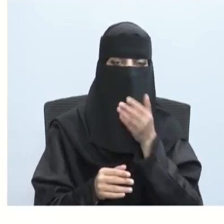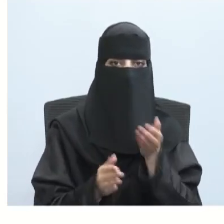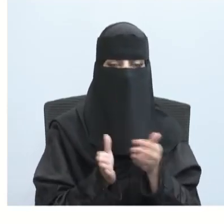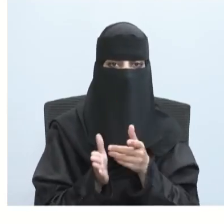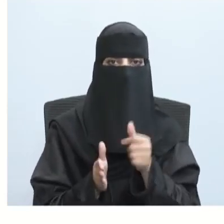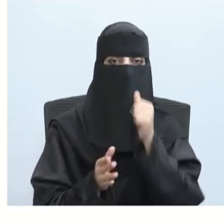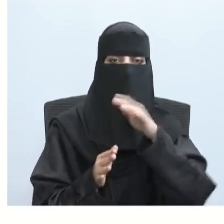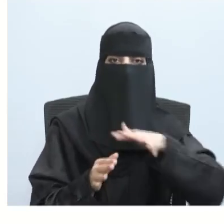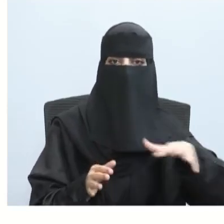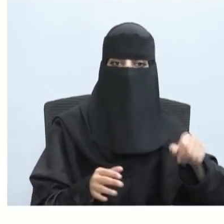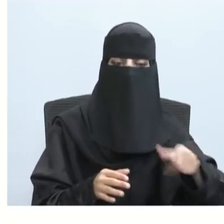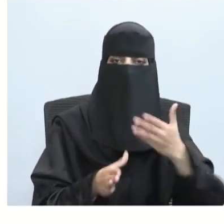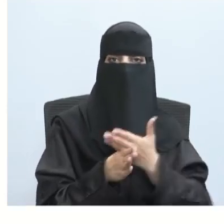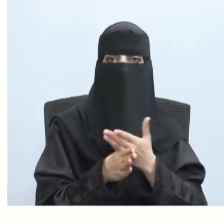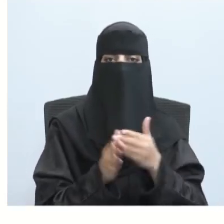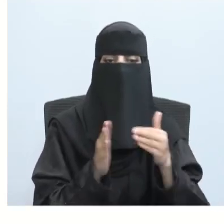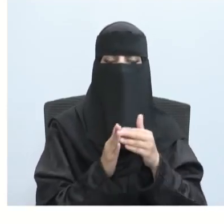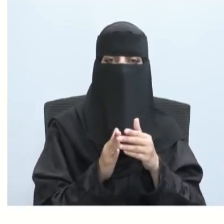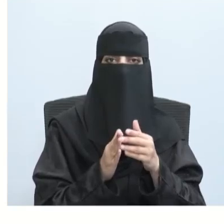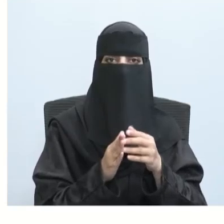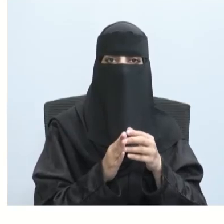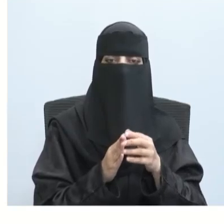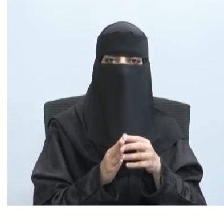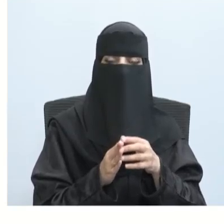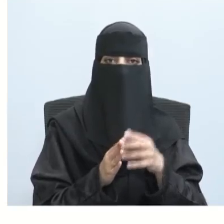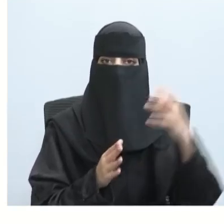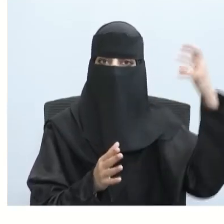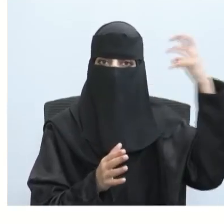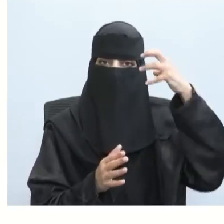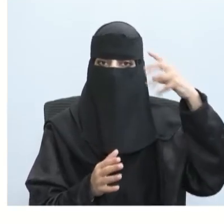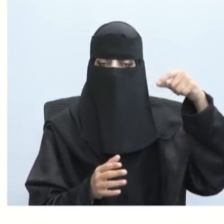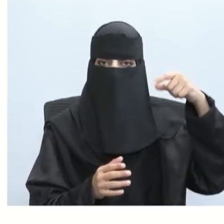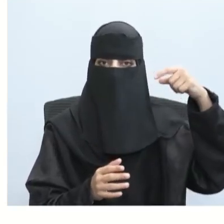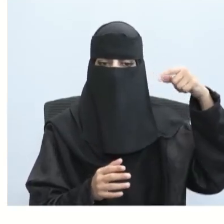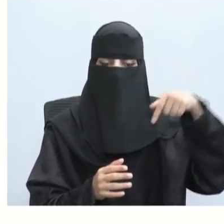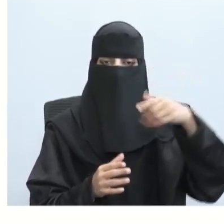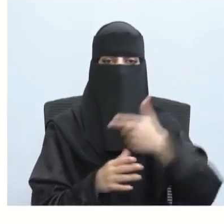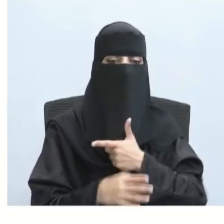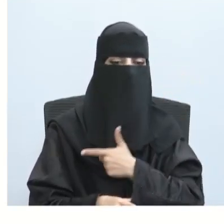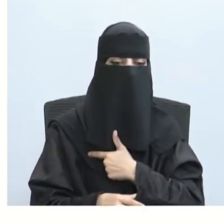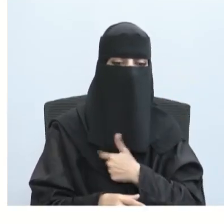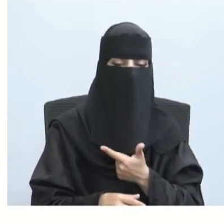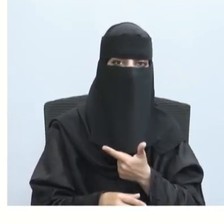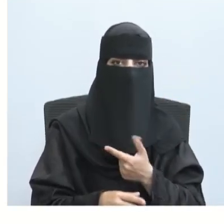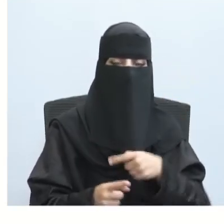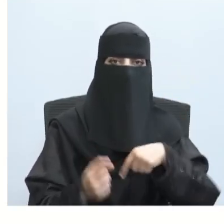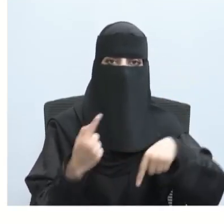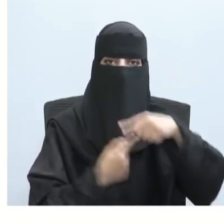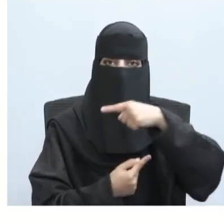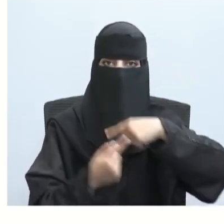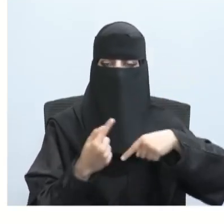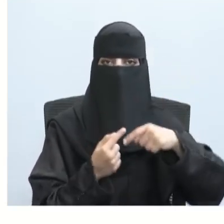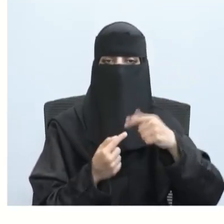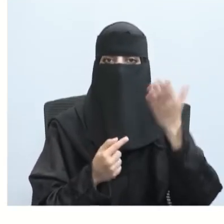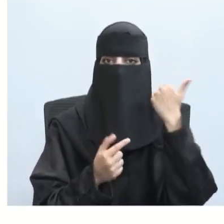والبحار وذلك نتيجه لتعرضها لاشعه الشمس عبر ما نسميه بدوره الماء والتي